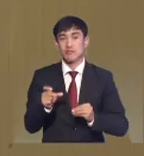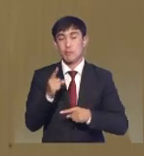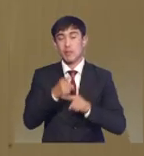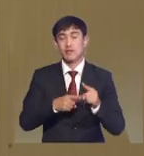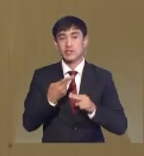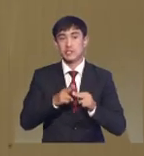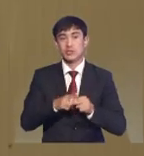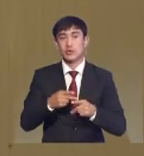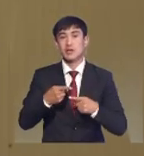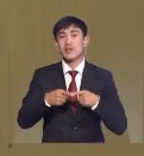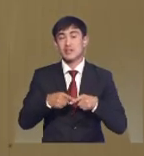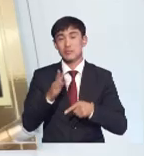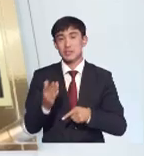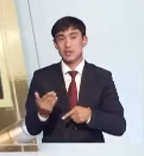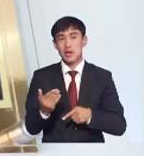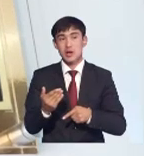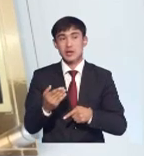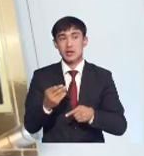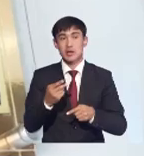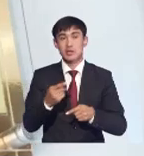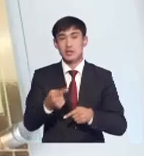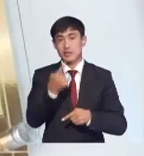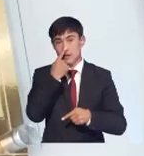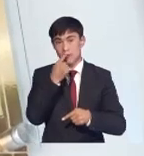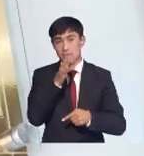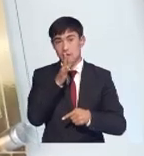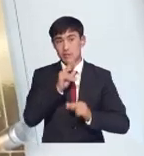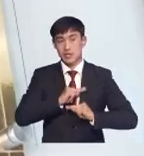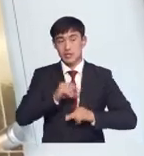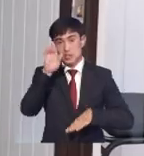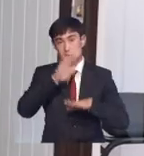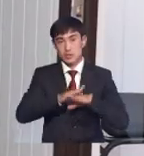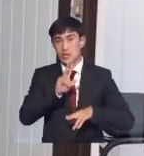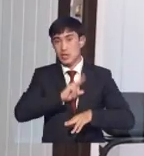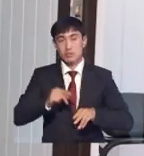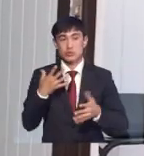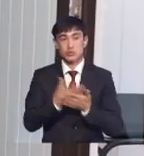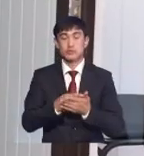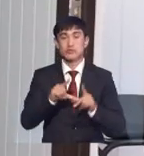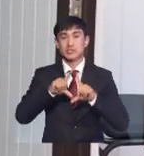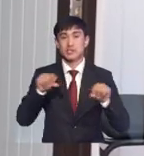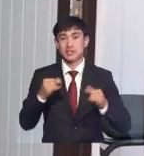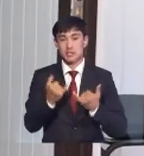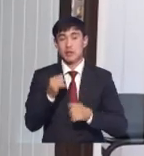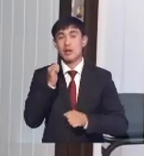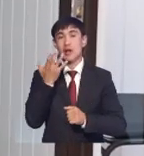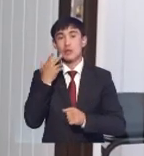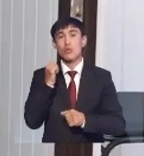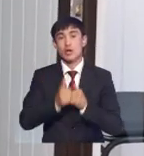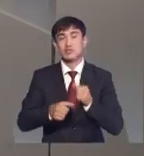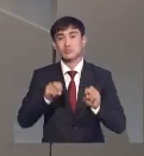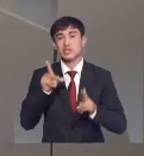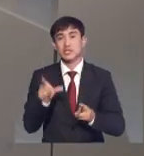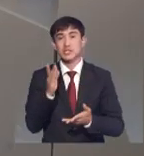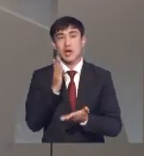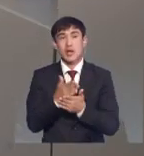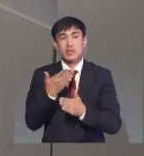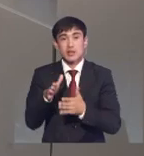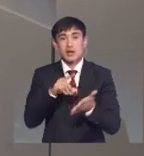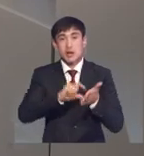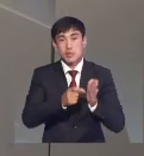из которых – техперсонал. Стоит отметить, что до недавнего времени сотрудники акимата не имели собственного здания. Теперь, когда у каждого специалиста будет